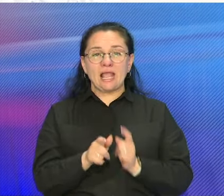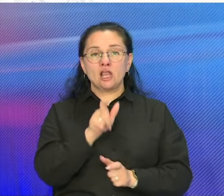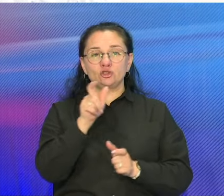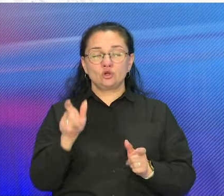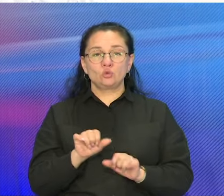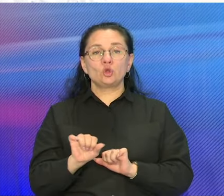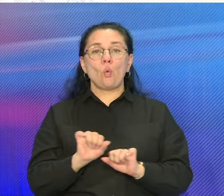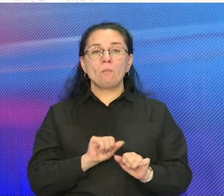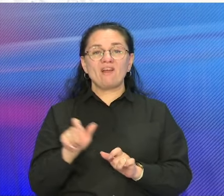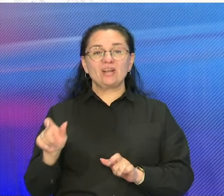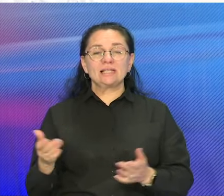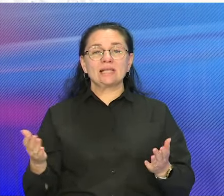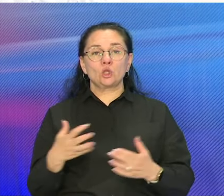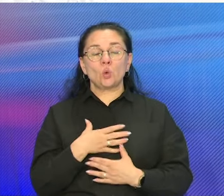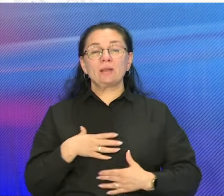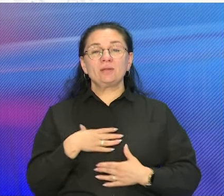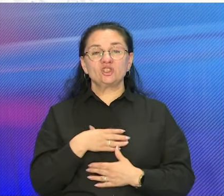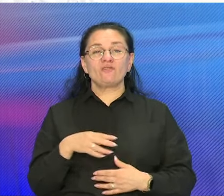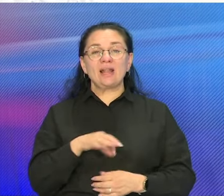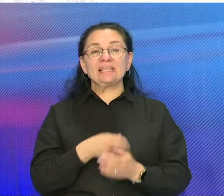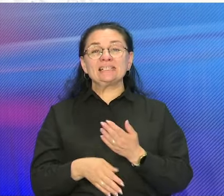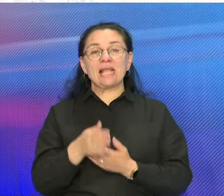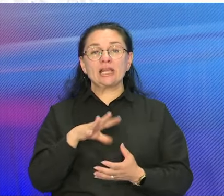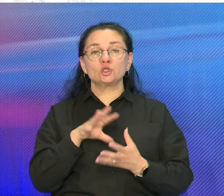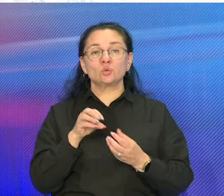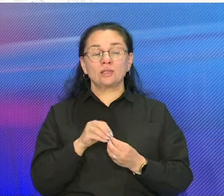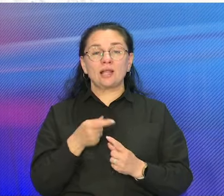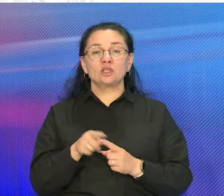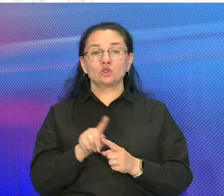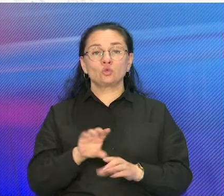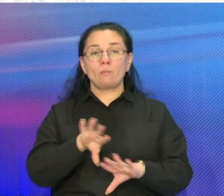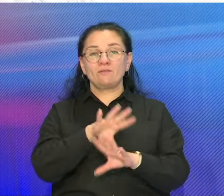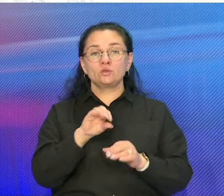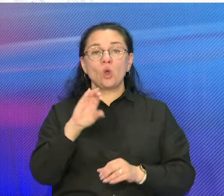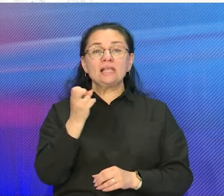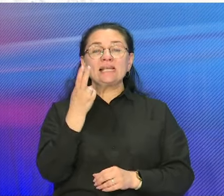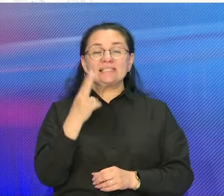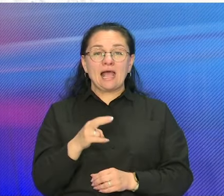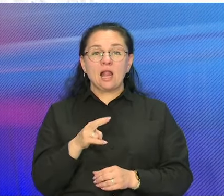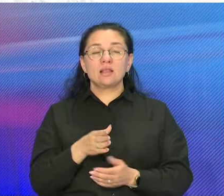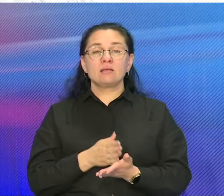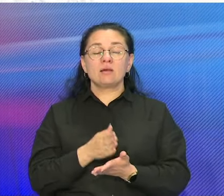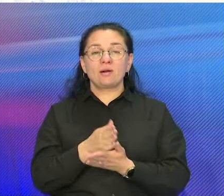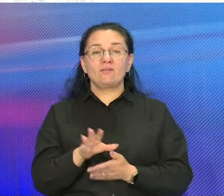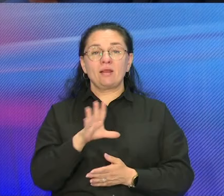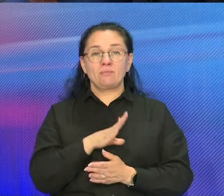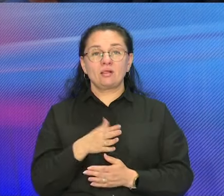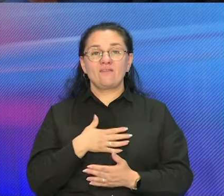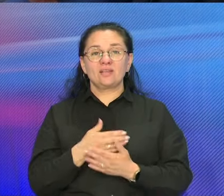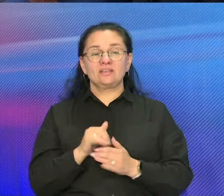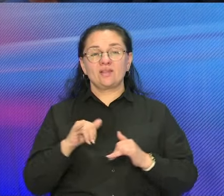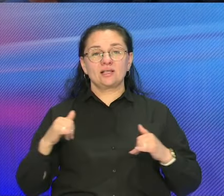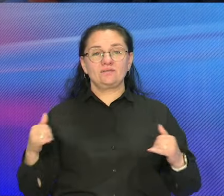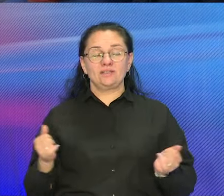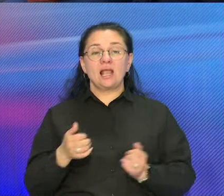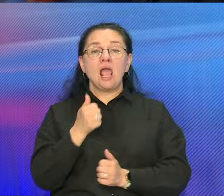которые переживали за результат И делали все для того, чтобы социальная сфера Гродницкой области эффективно развивалась Кожный